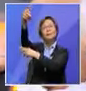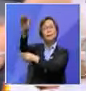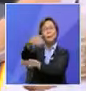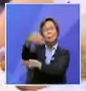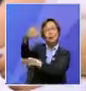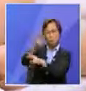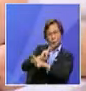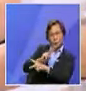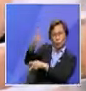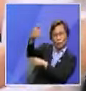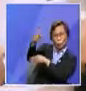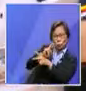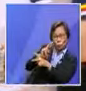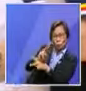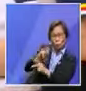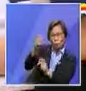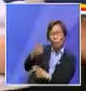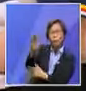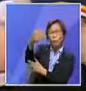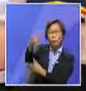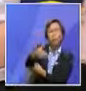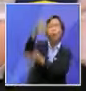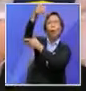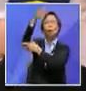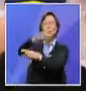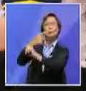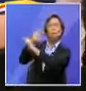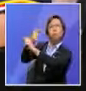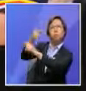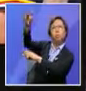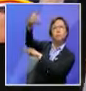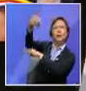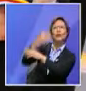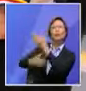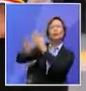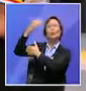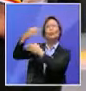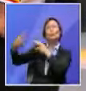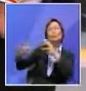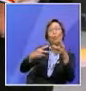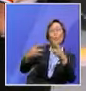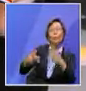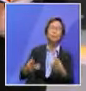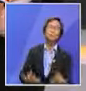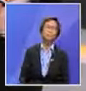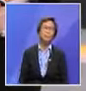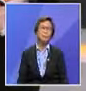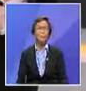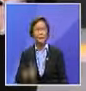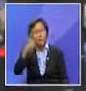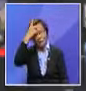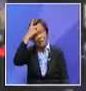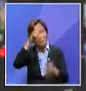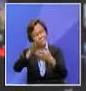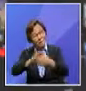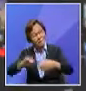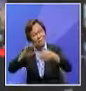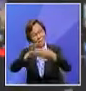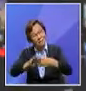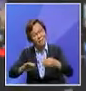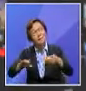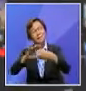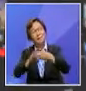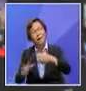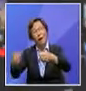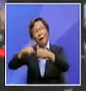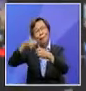yang dijaga, yang dijulang, yang dipertahankan. Ya, alang-alang Yang Berhormat Datuk juga bercerita tentang bendera